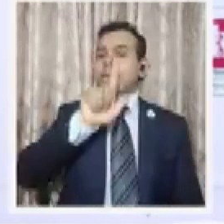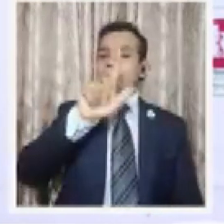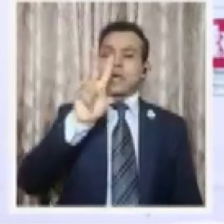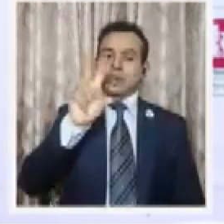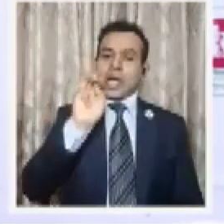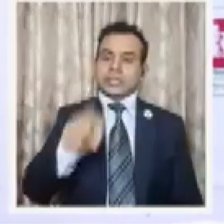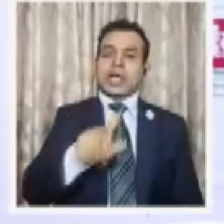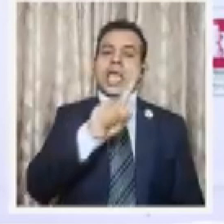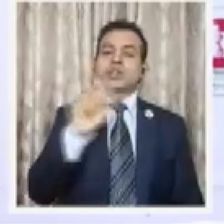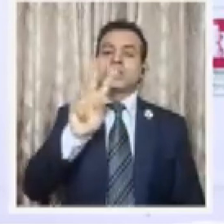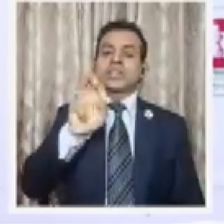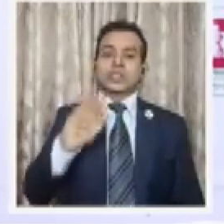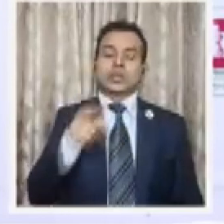থেকে